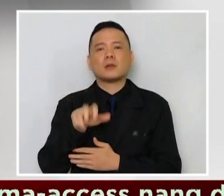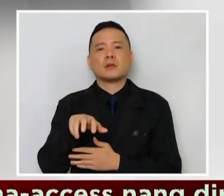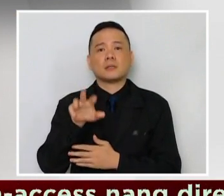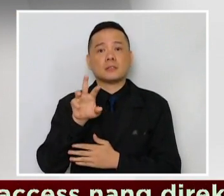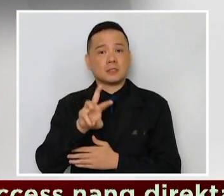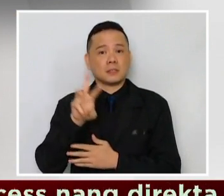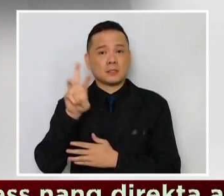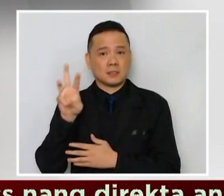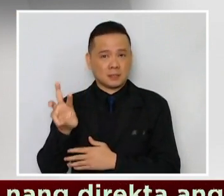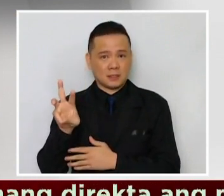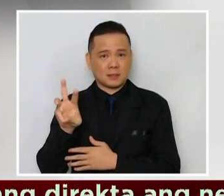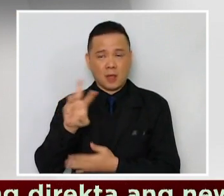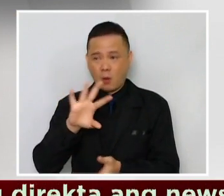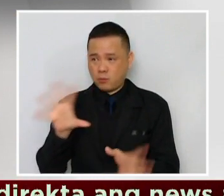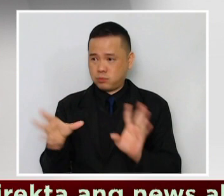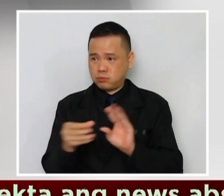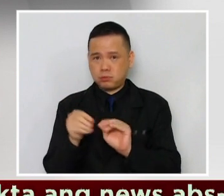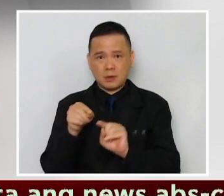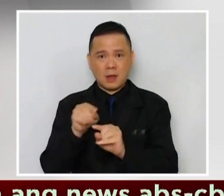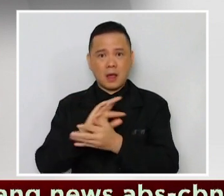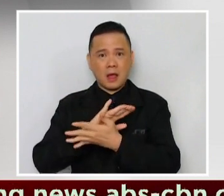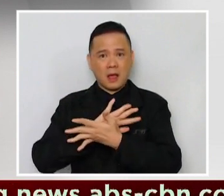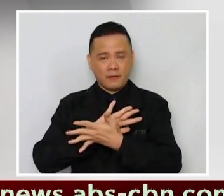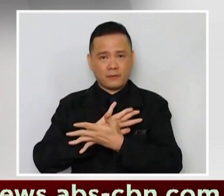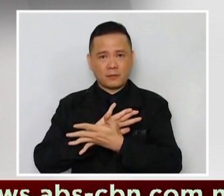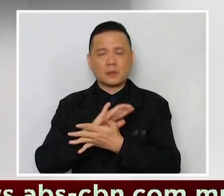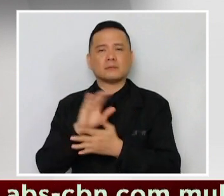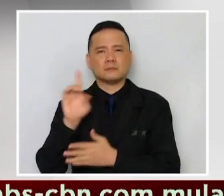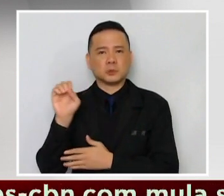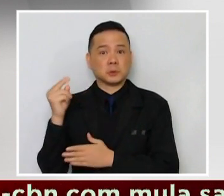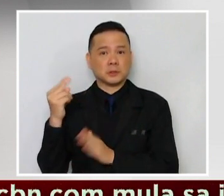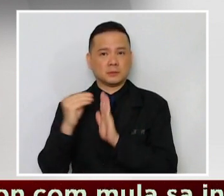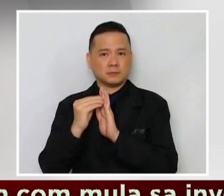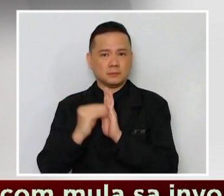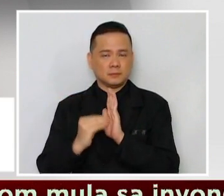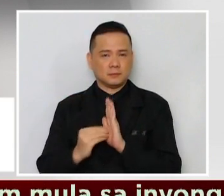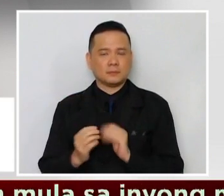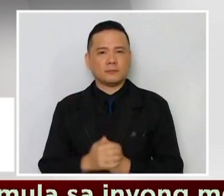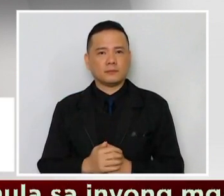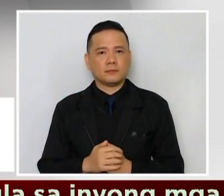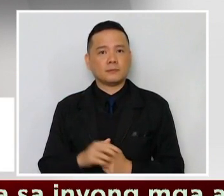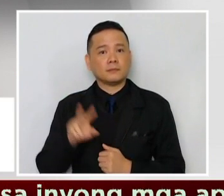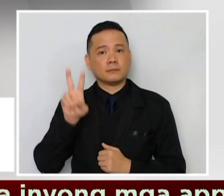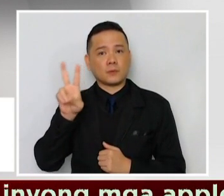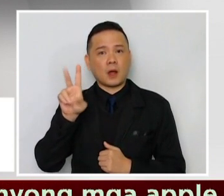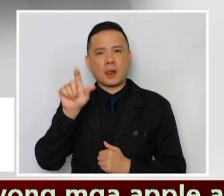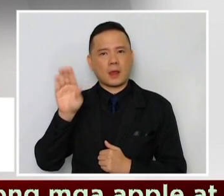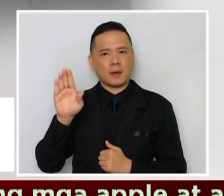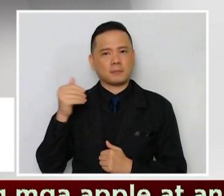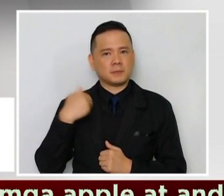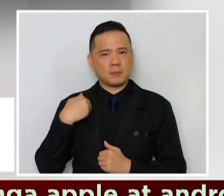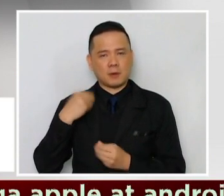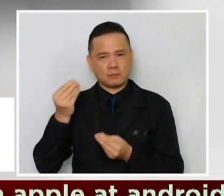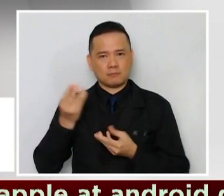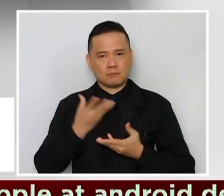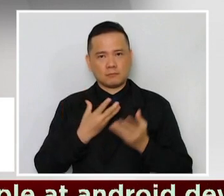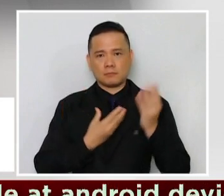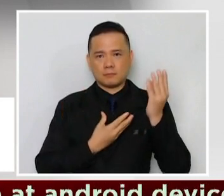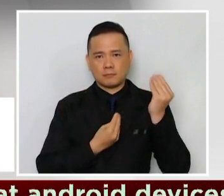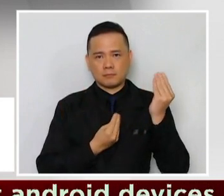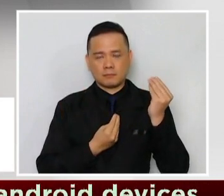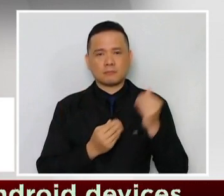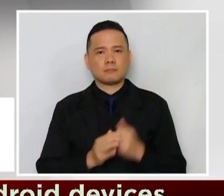22,366 ang bilang ng mga kaso ayon sa Department of Health. Bagamat dalawang laboratory pa ang hindi nakapagsumiti ng kanilang